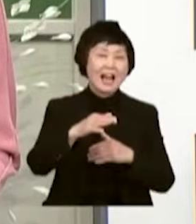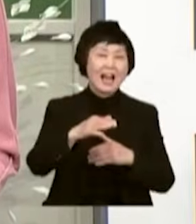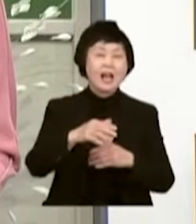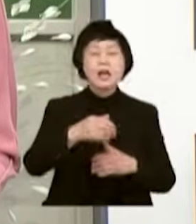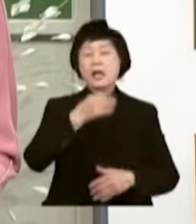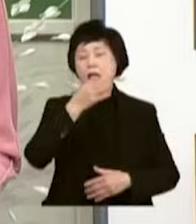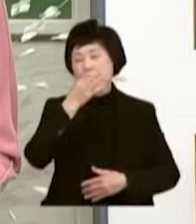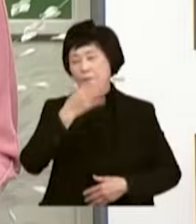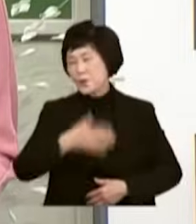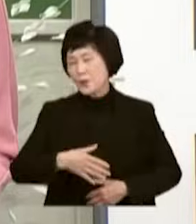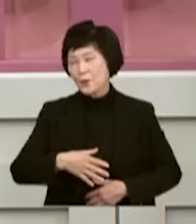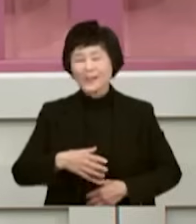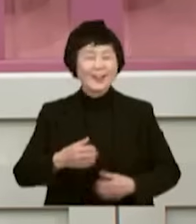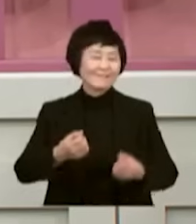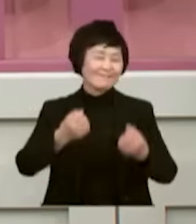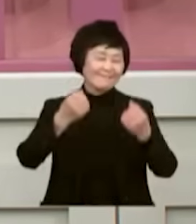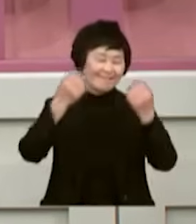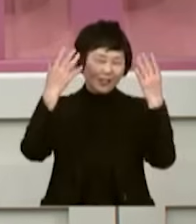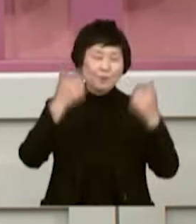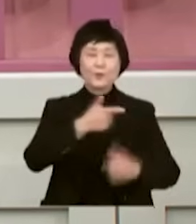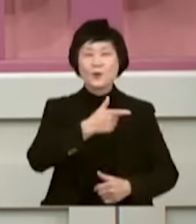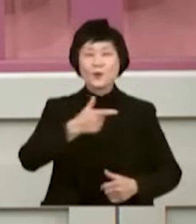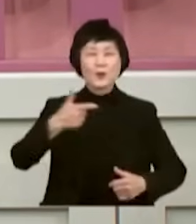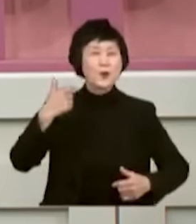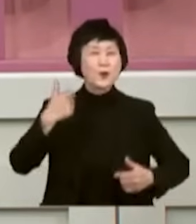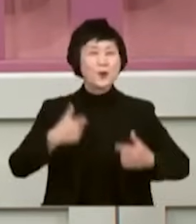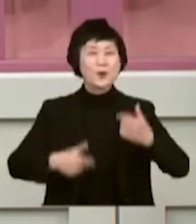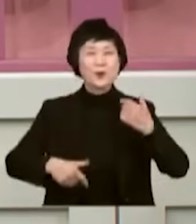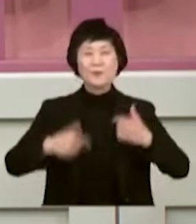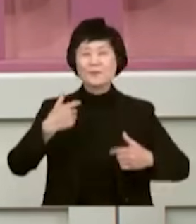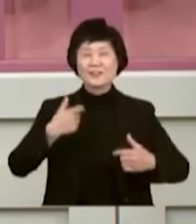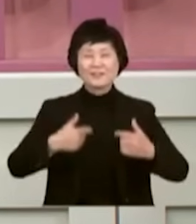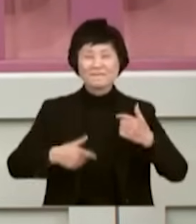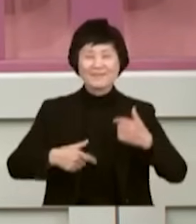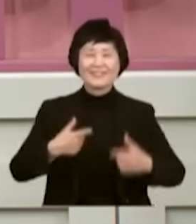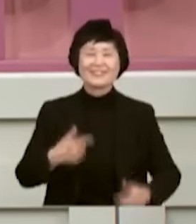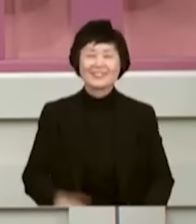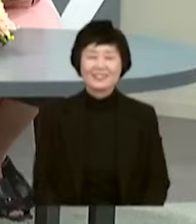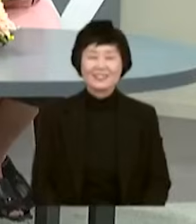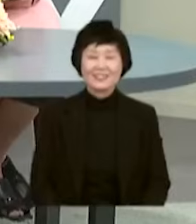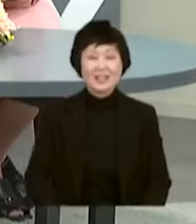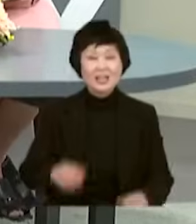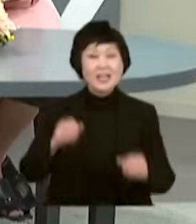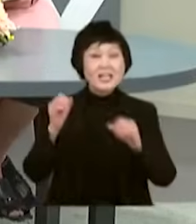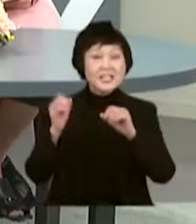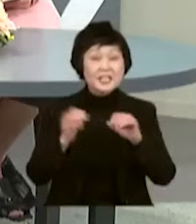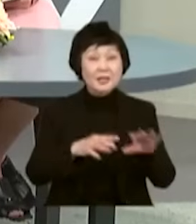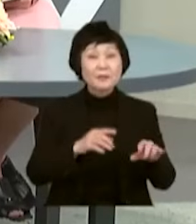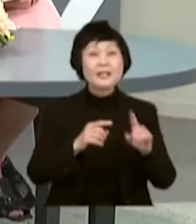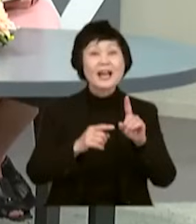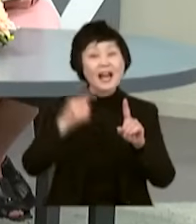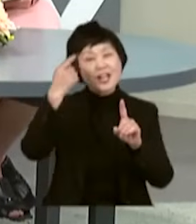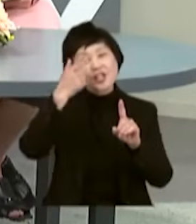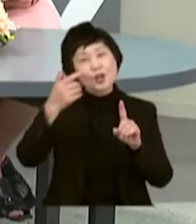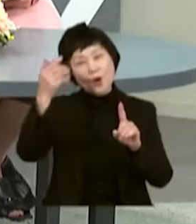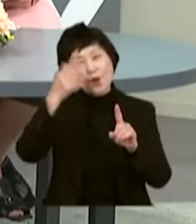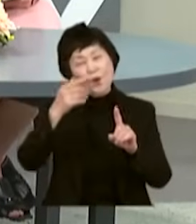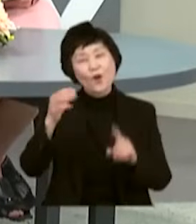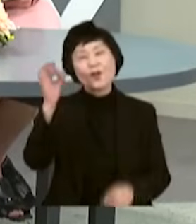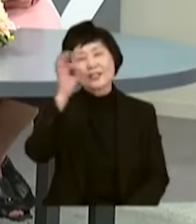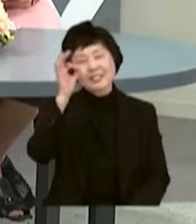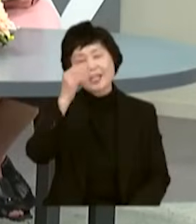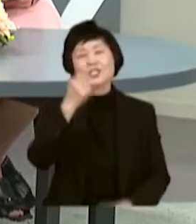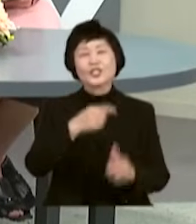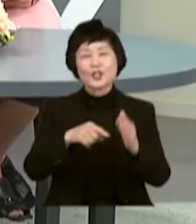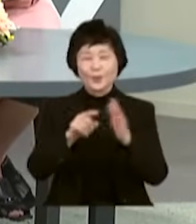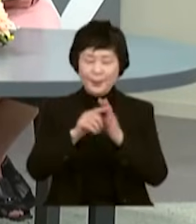들어왔습니다. 감사합니다 해가지고 그날 새벽 집회는 막 방방 뜨면서 했죠. 막. 그 잃어버린 한 영혼을 네, 어떻게든 그러니까. 예,